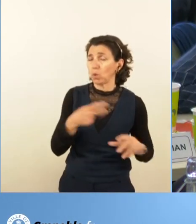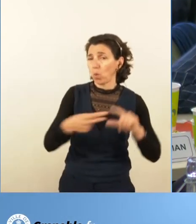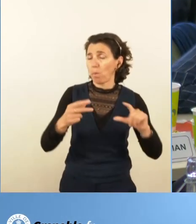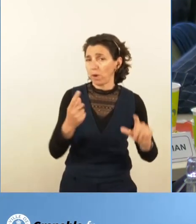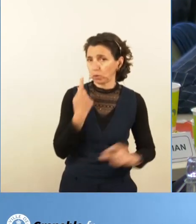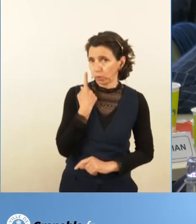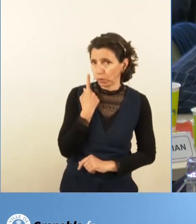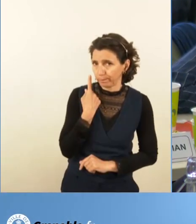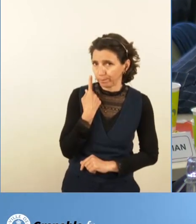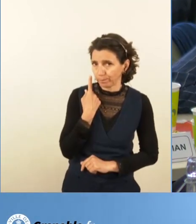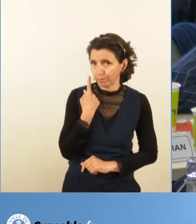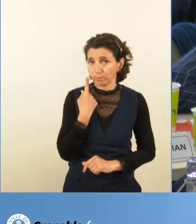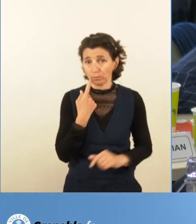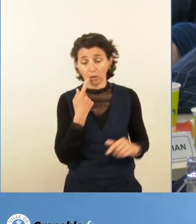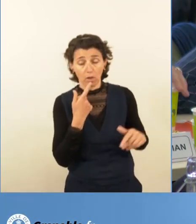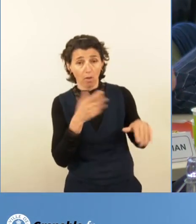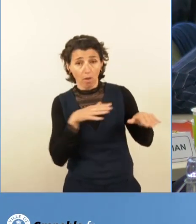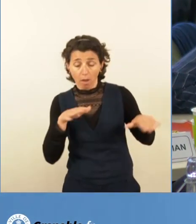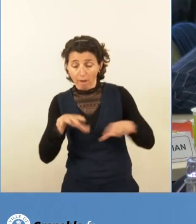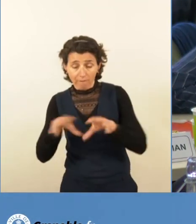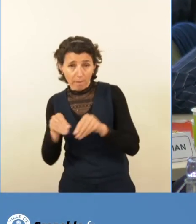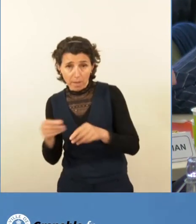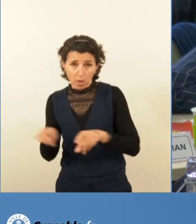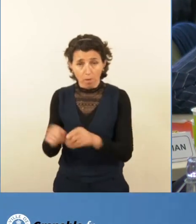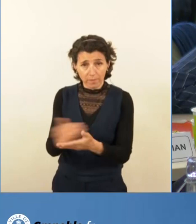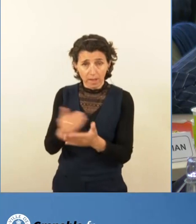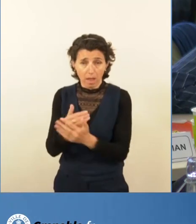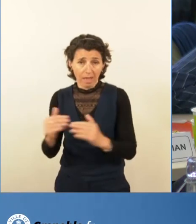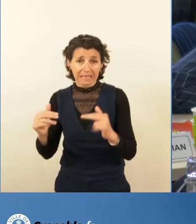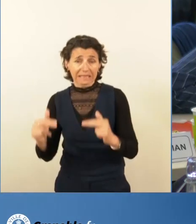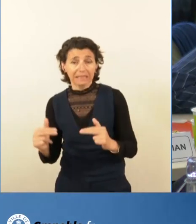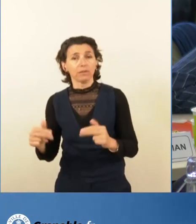prendre en compte les coûts du quotidien pour les familles aux revenus modestes